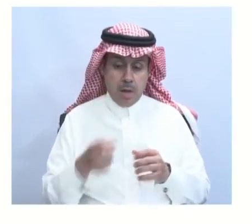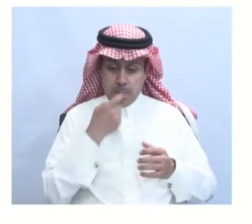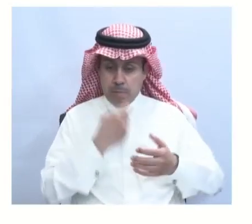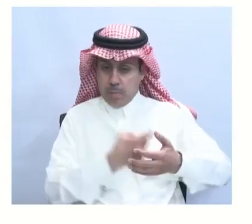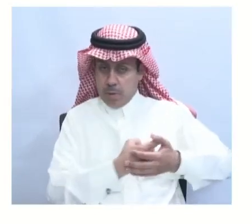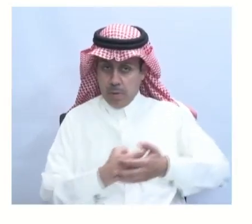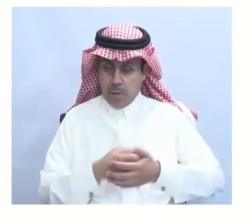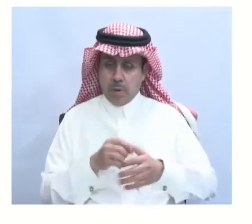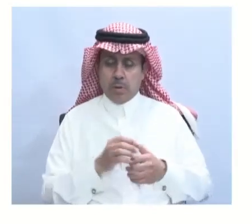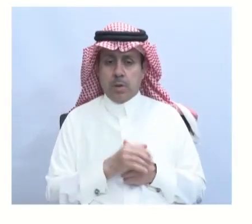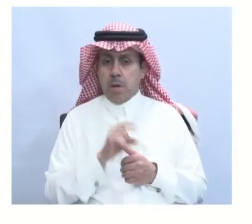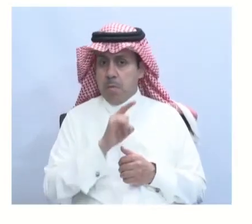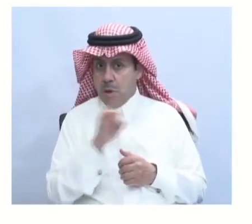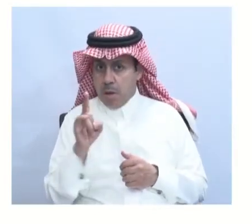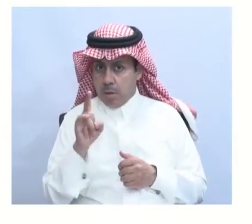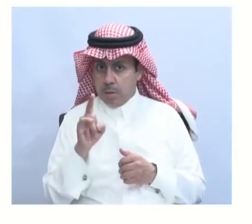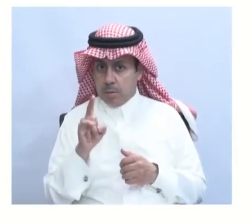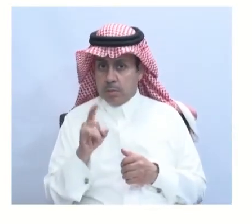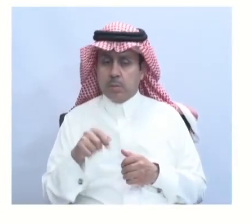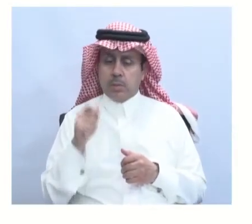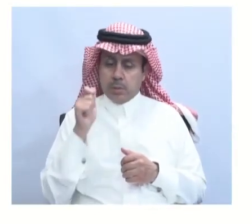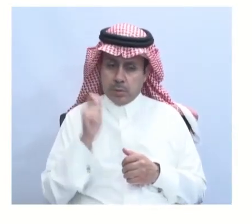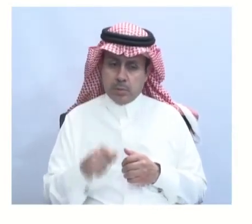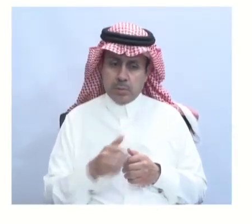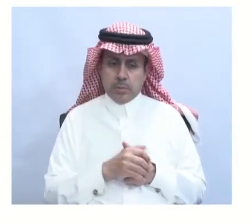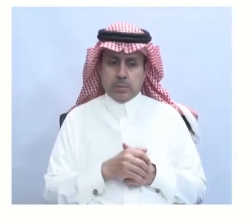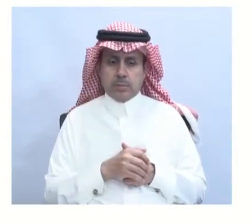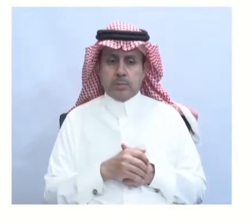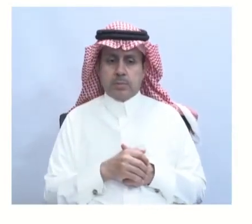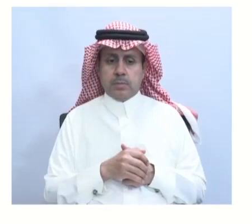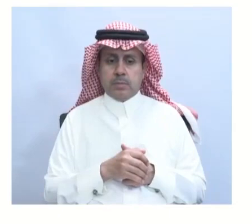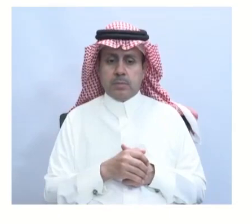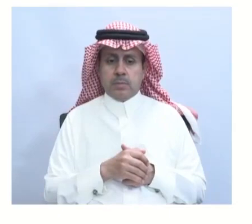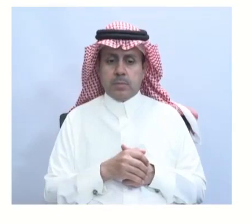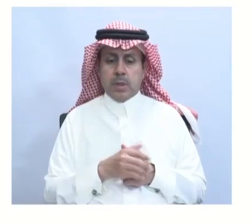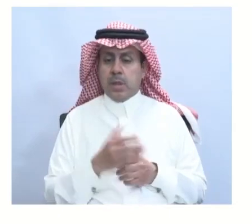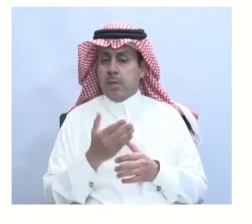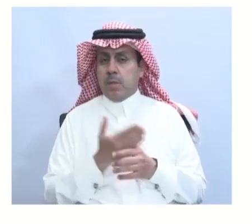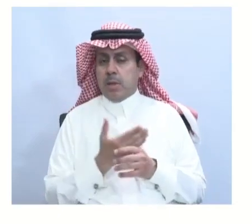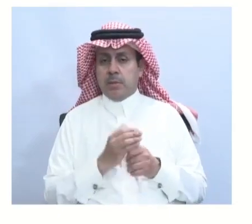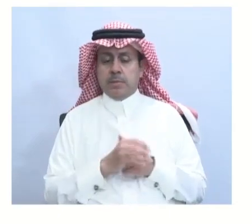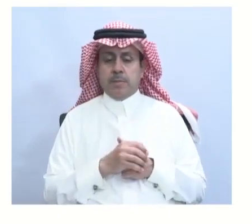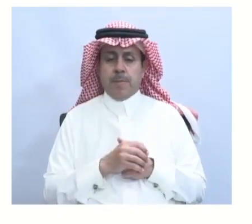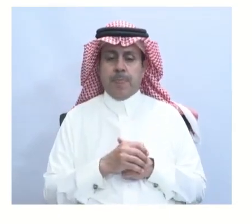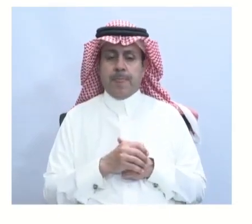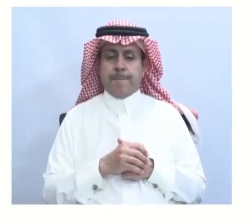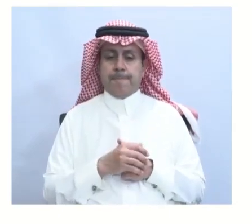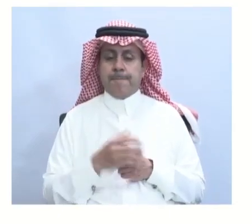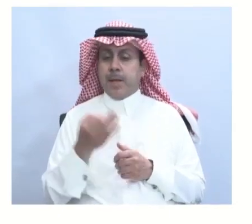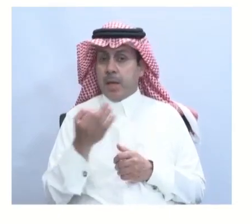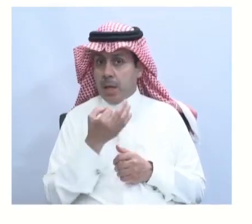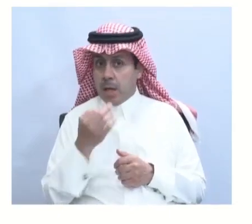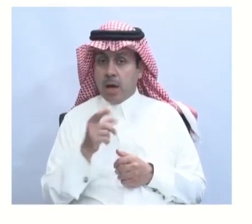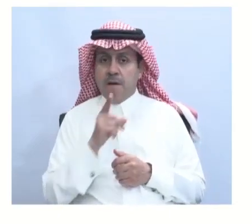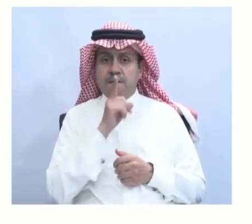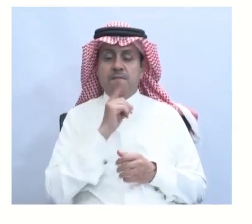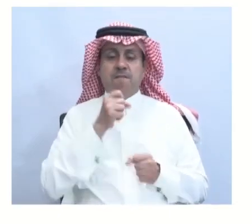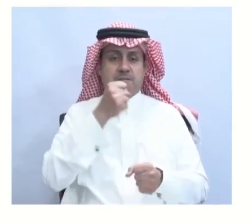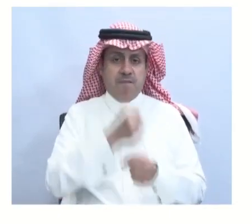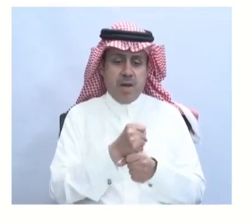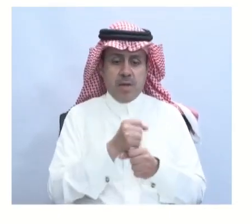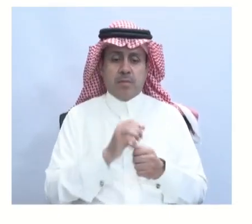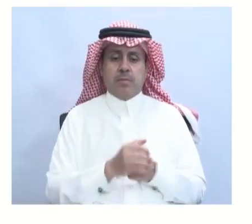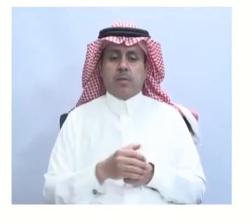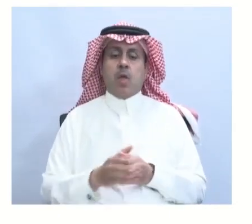او لا الجواب لا تثبت لماذا نقرا القاعده الفقهيه الاتيه